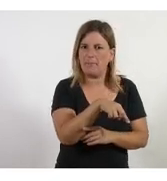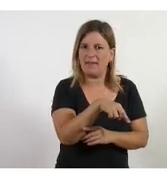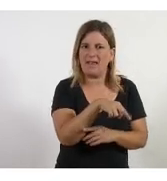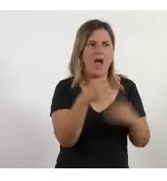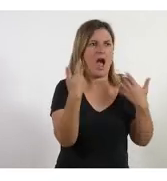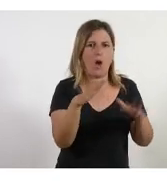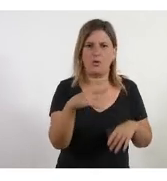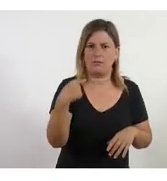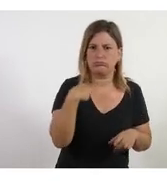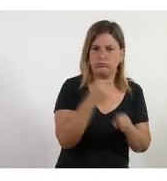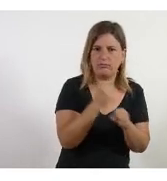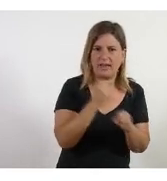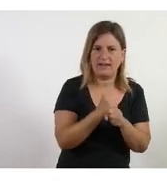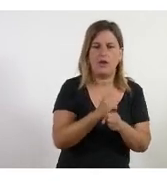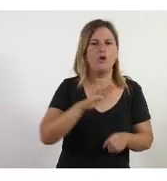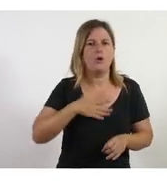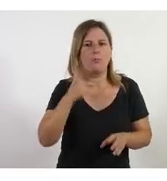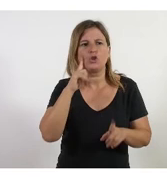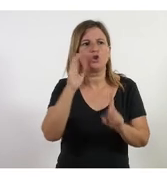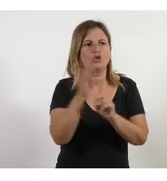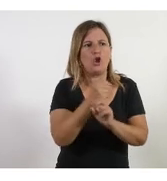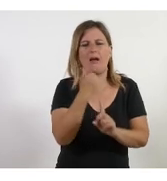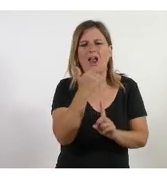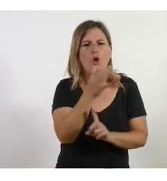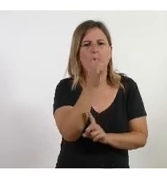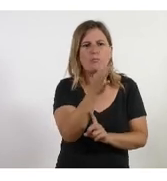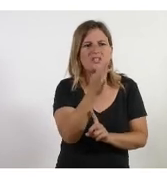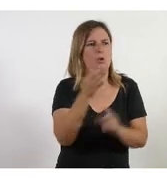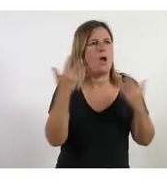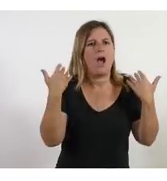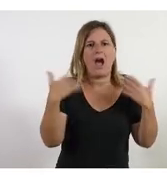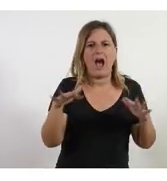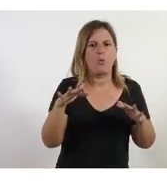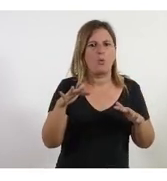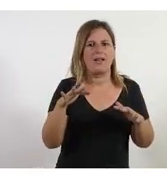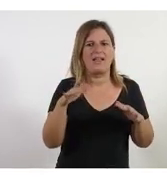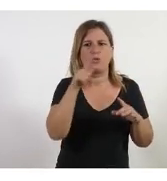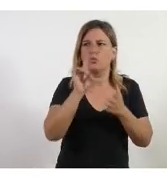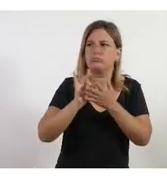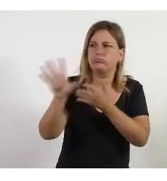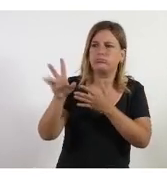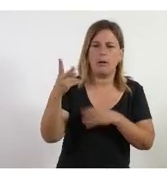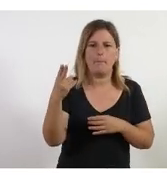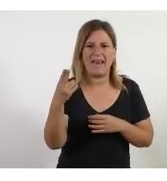la feina? Podem trobar alguna cosa positiva del fet de que has deixat la teva parella?